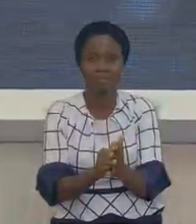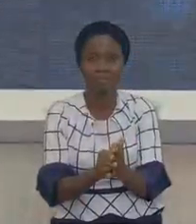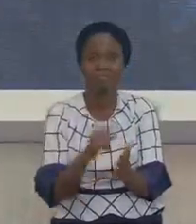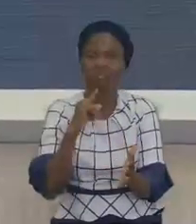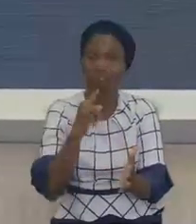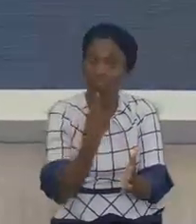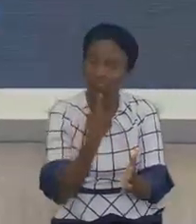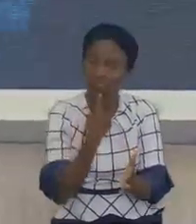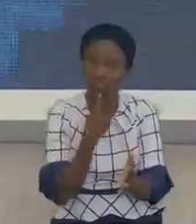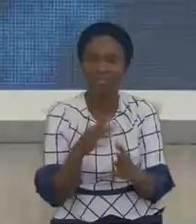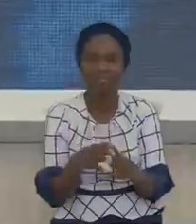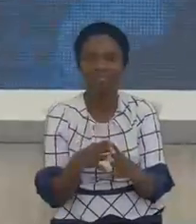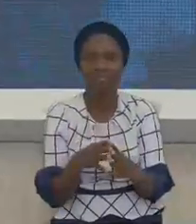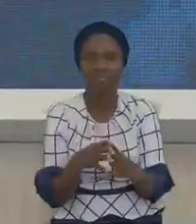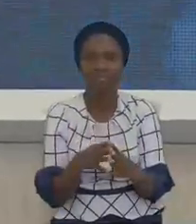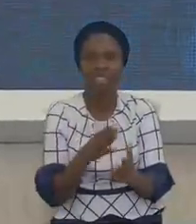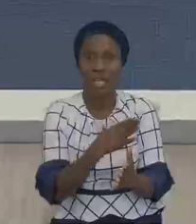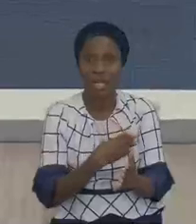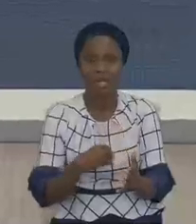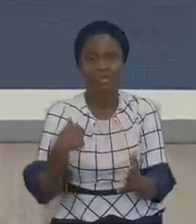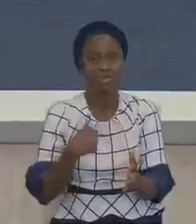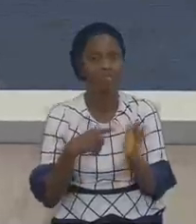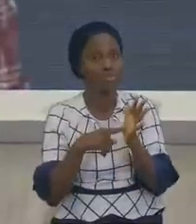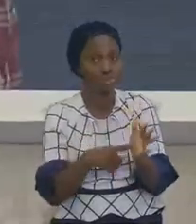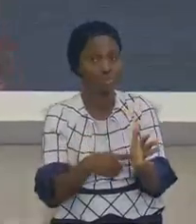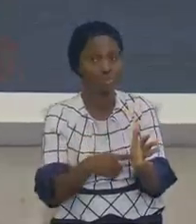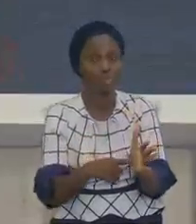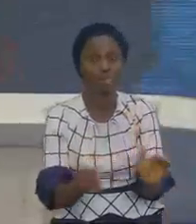et nous manifestons la même diligence jusqu'à la fin.